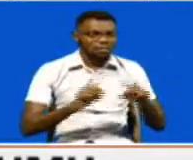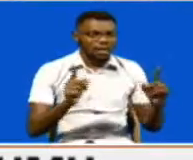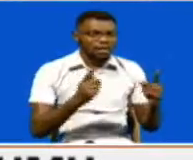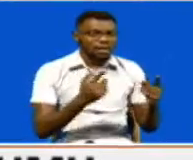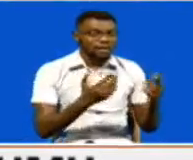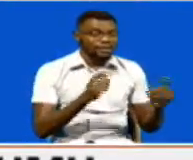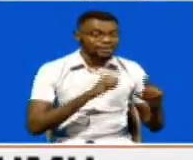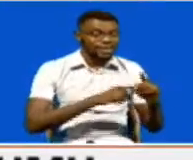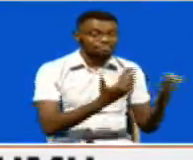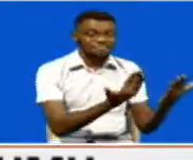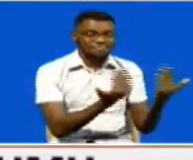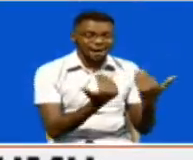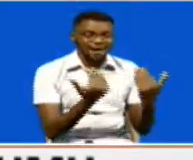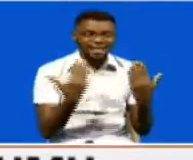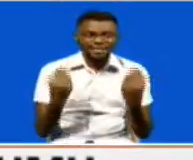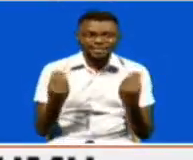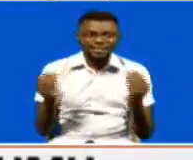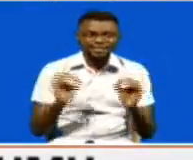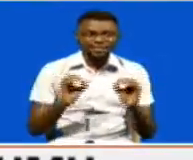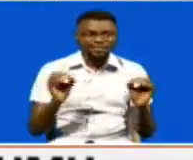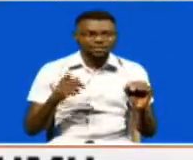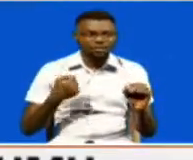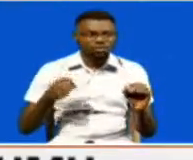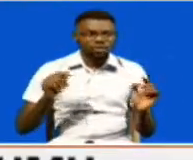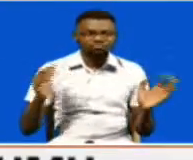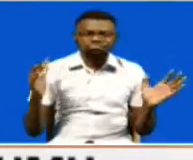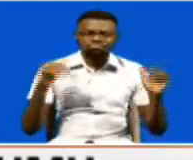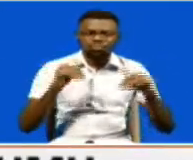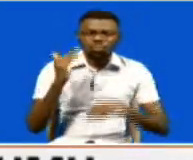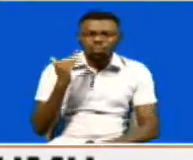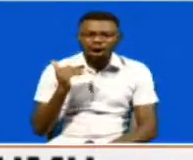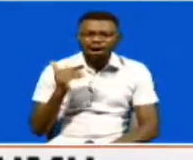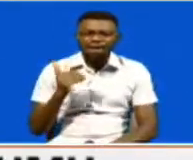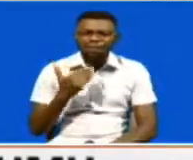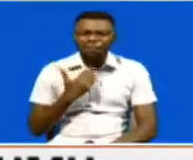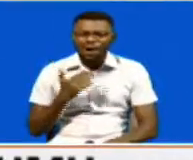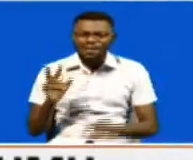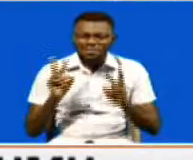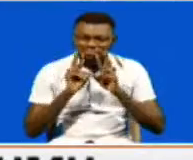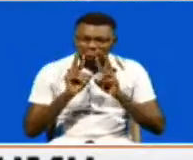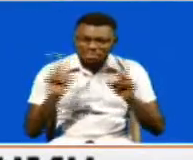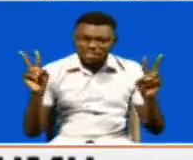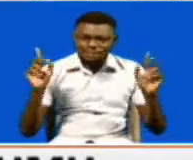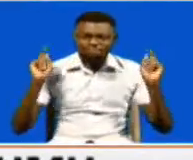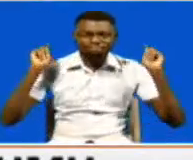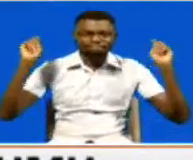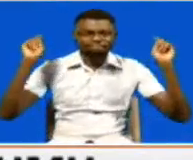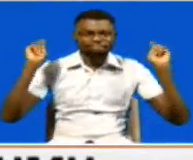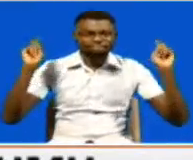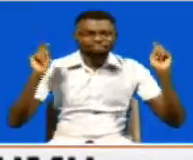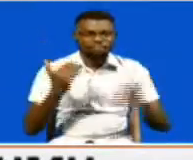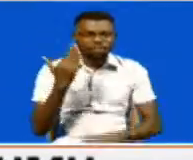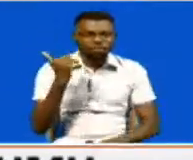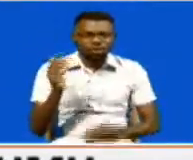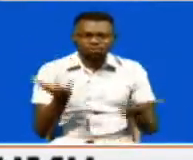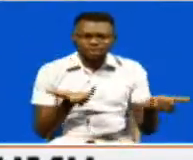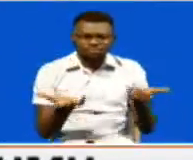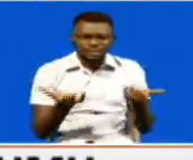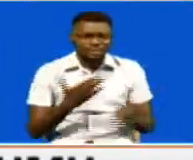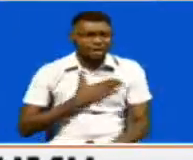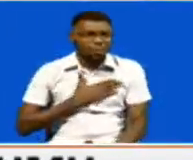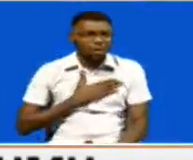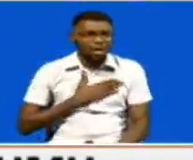balaa. Sasa leo hii tumekuja hapa ili tufanye amani, to demonstrate amani, kwa sababu biashara